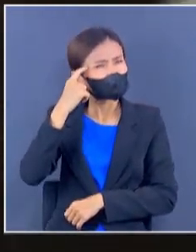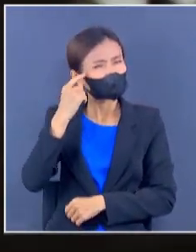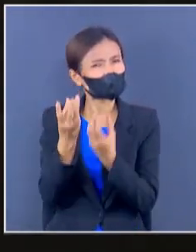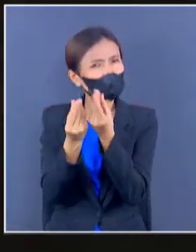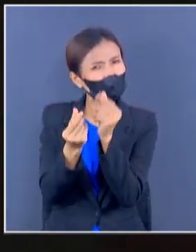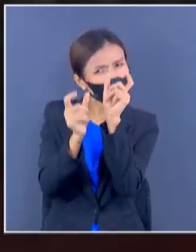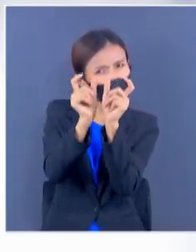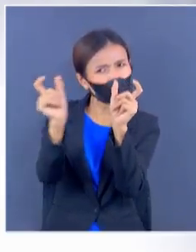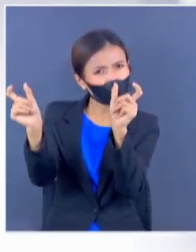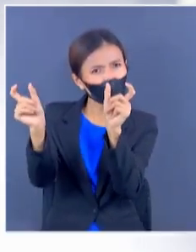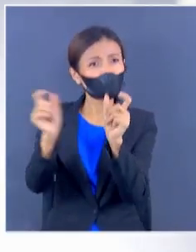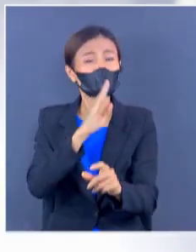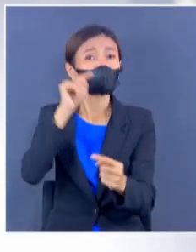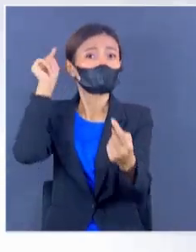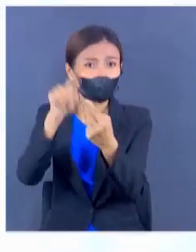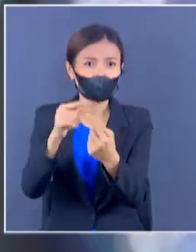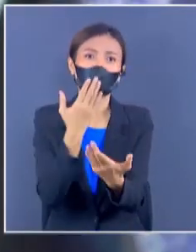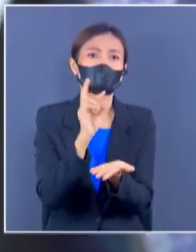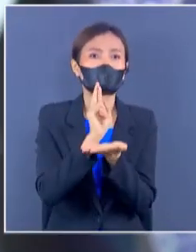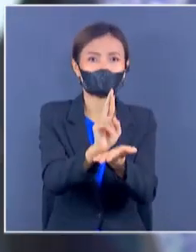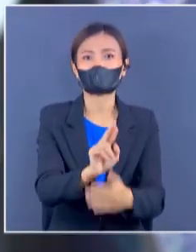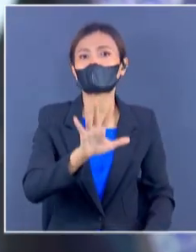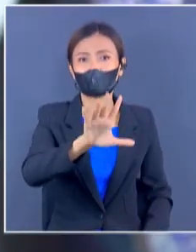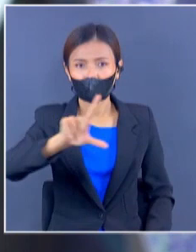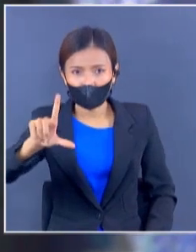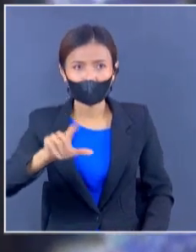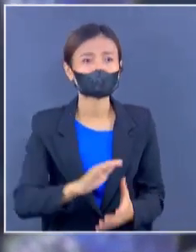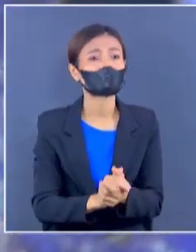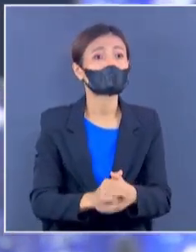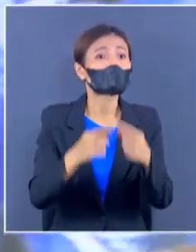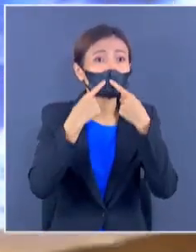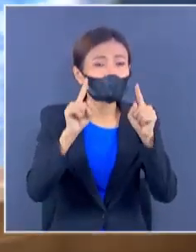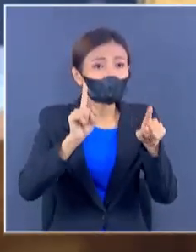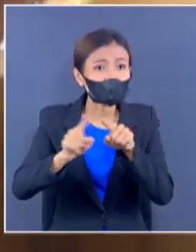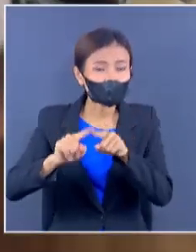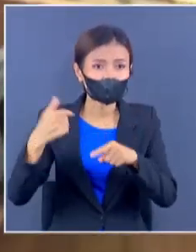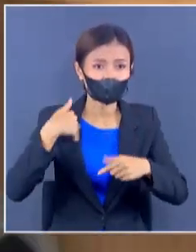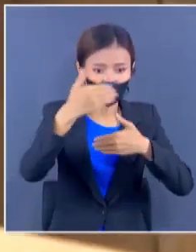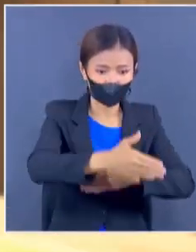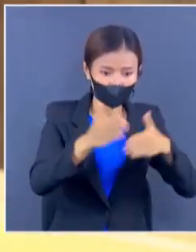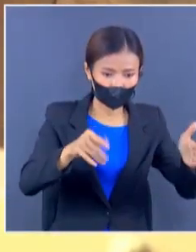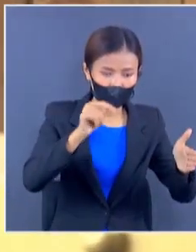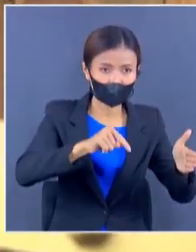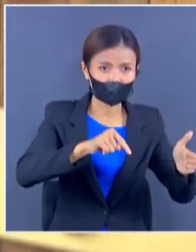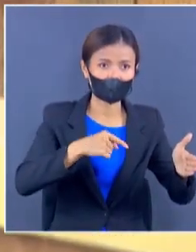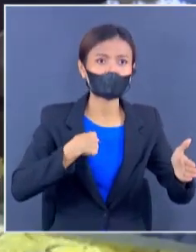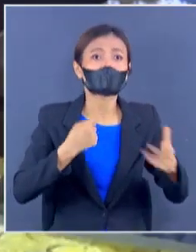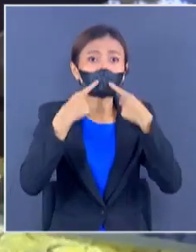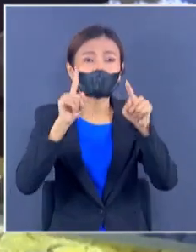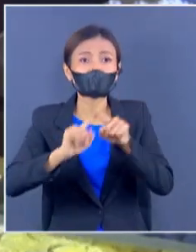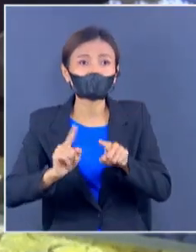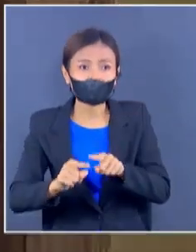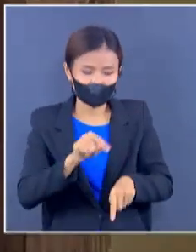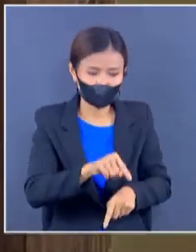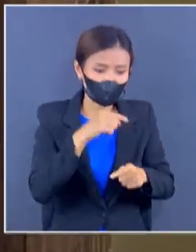าบรับบทเป็นนักแสดงนำคำตอบทั้งหมดจะถูกเขียนและผนึกไว้ในหีบสมบัติลับใจกลางห้างเอสพนารัชดาและจะ